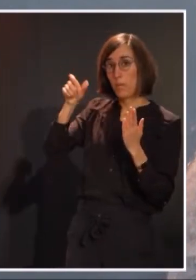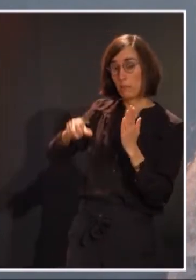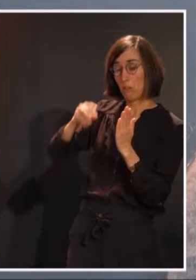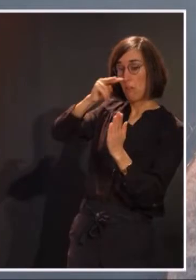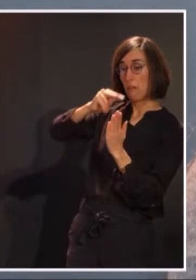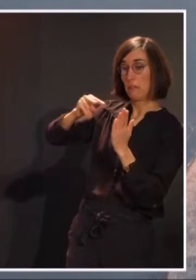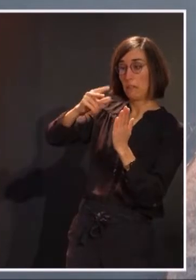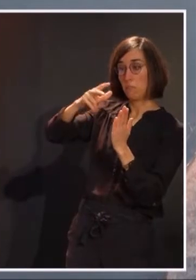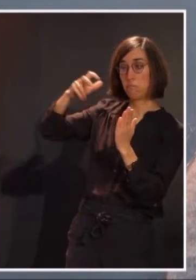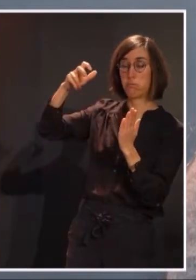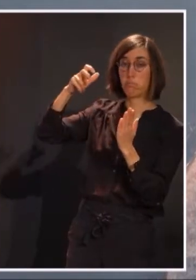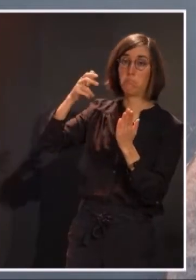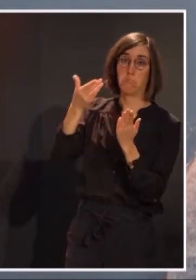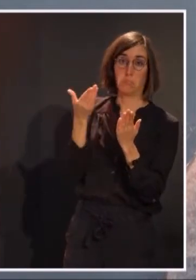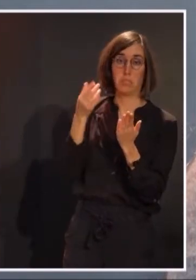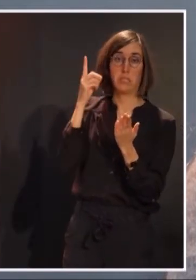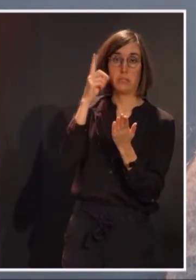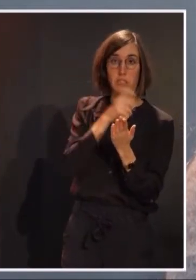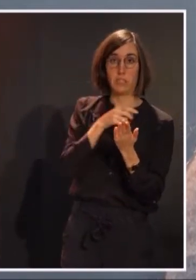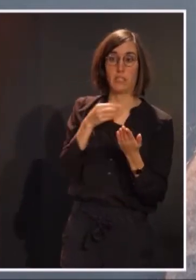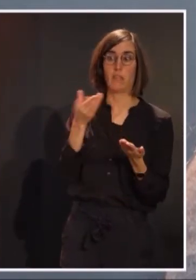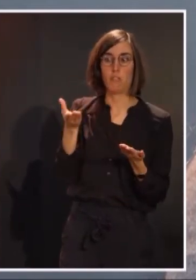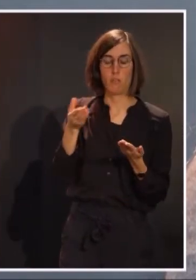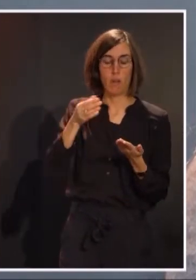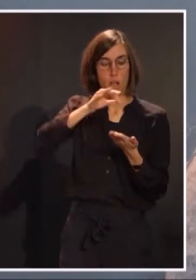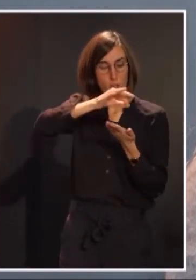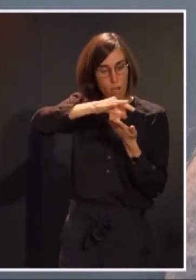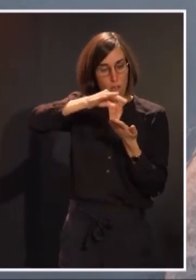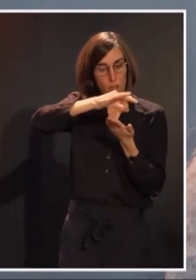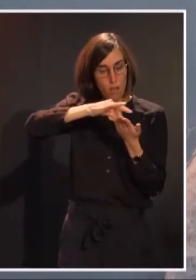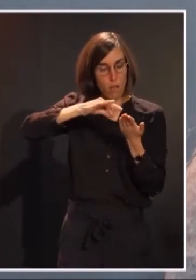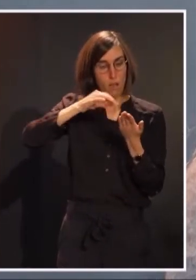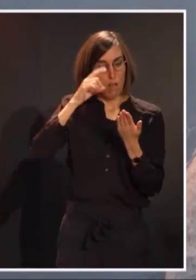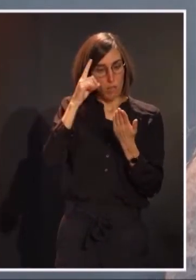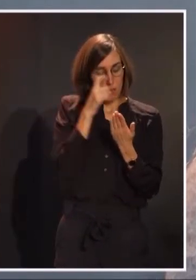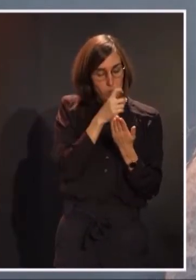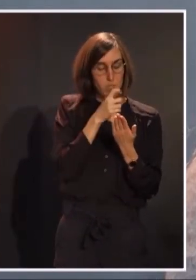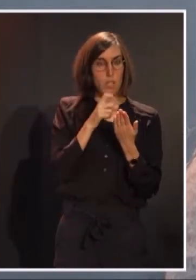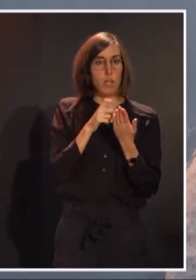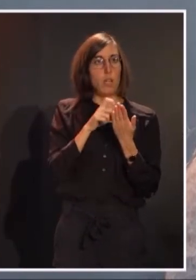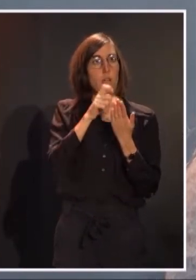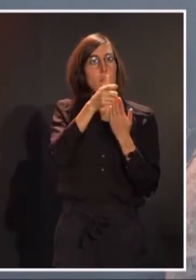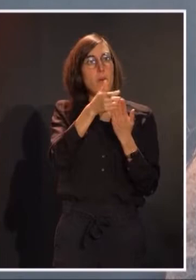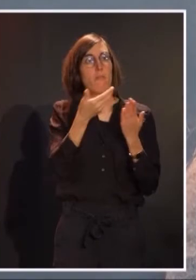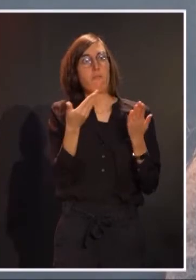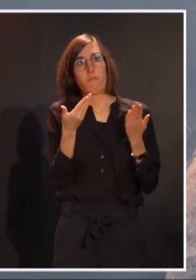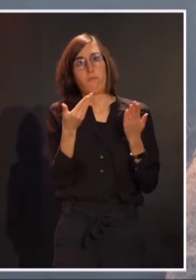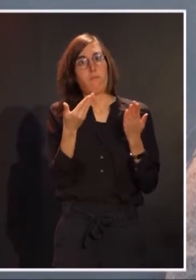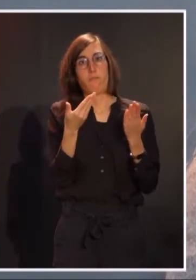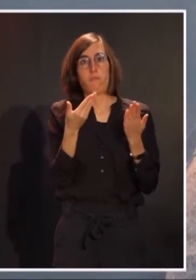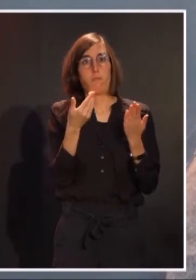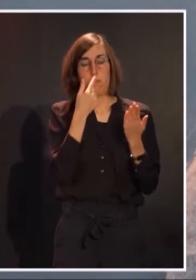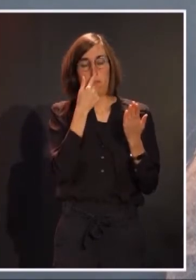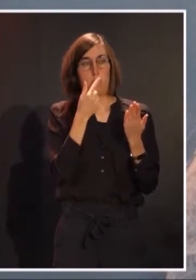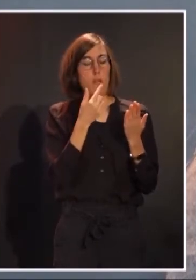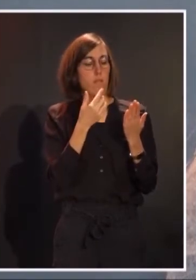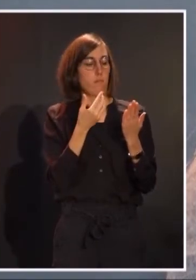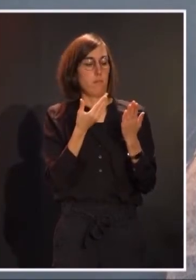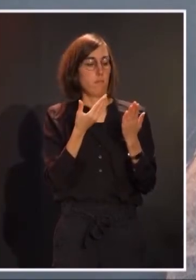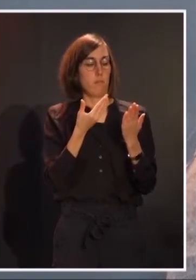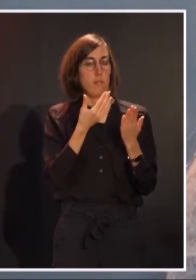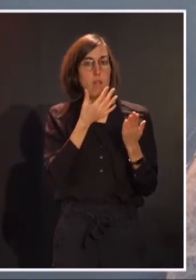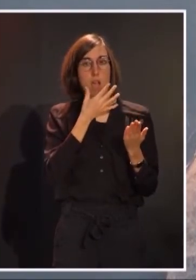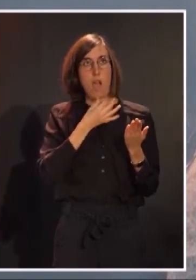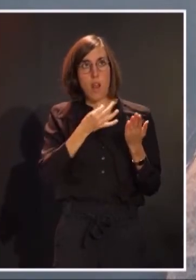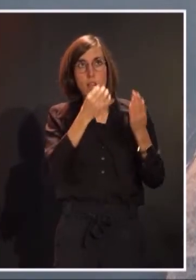intelligible. Donc finalement, c'est une écriture qui est coûteuse et qui n'est pas fonctionnelle pour pouvoir être à l'aise en fait, dans